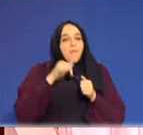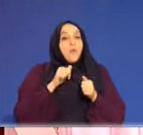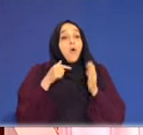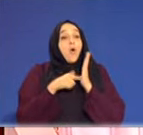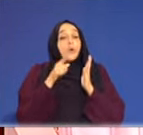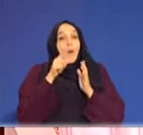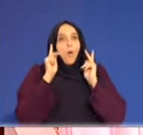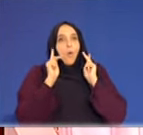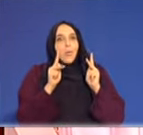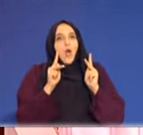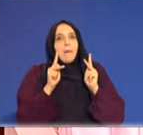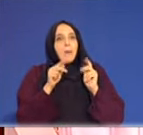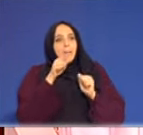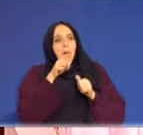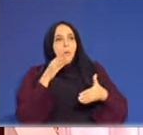الغايات